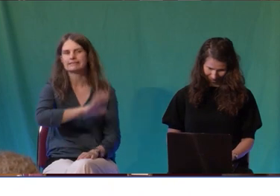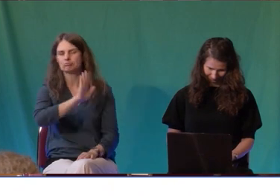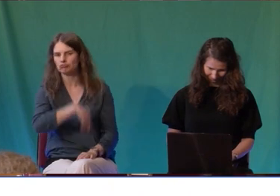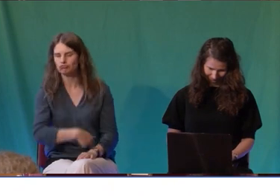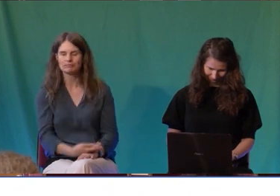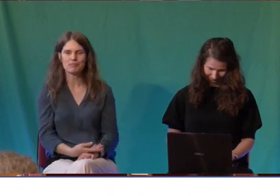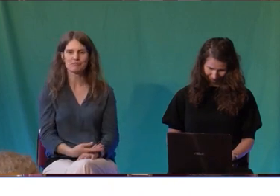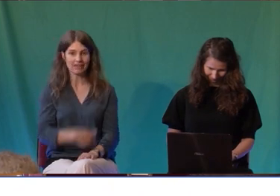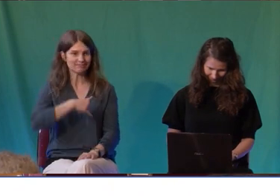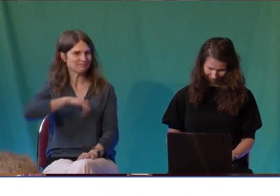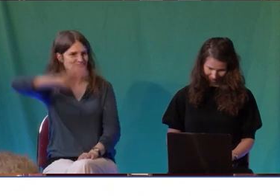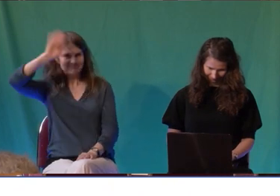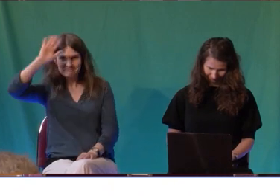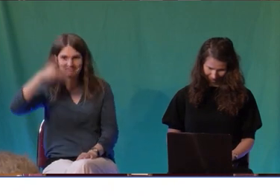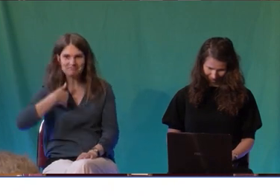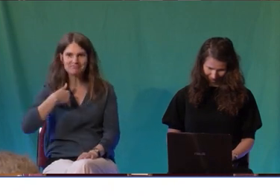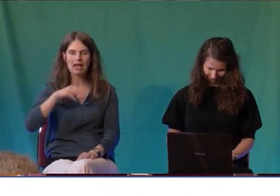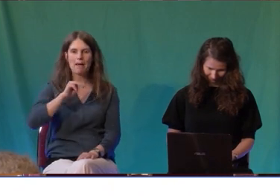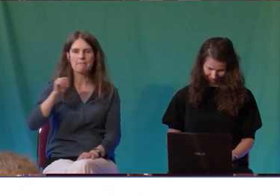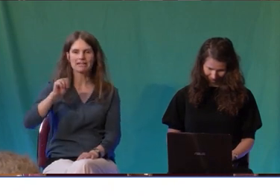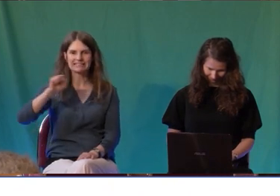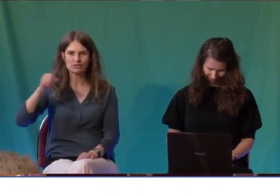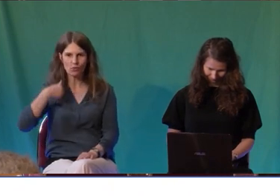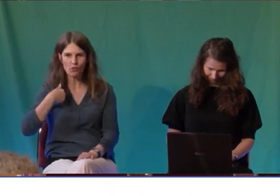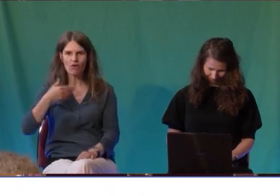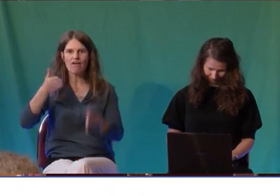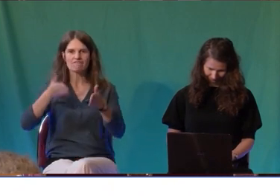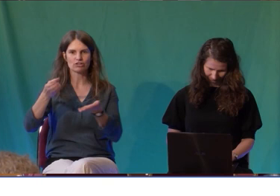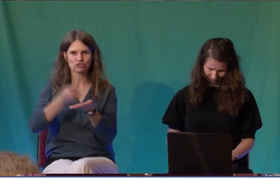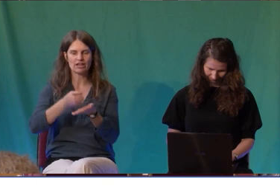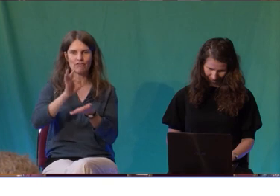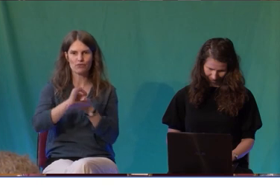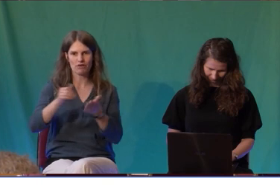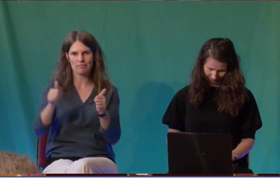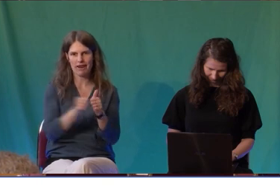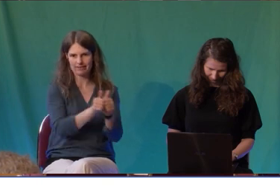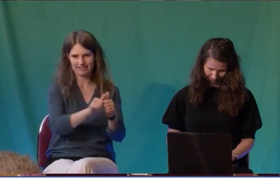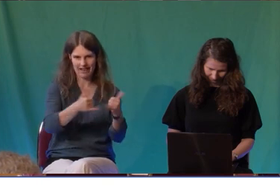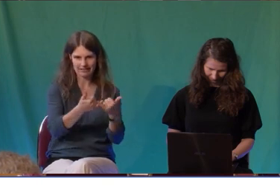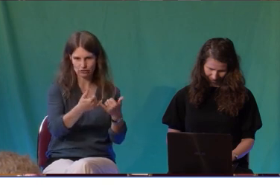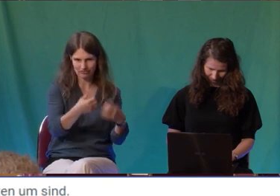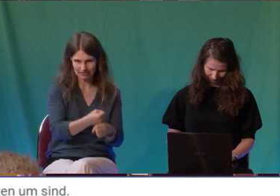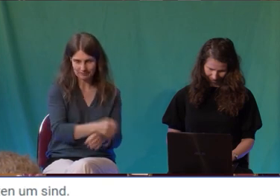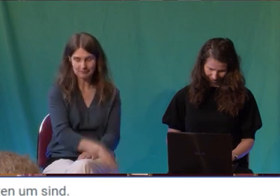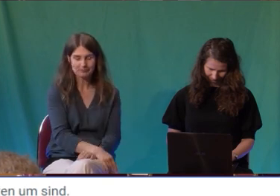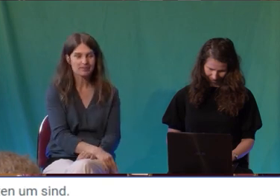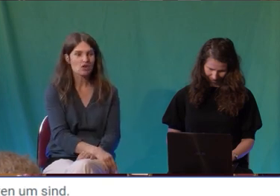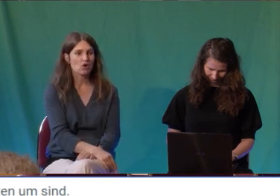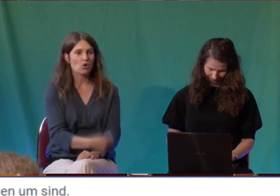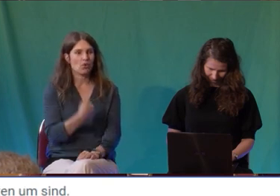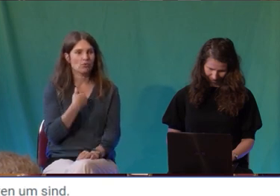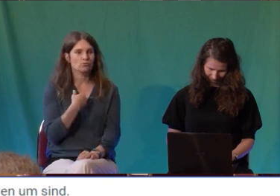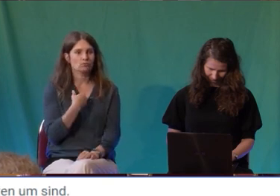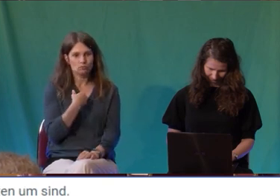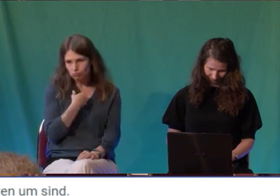hallo ich bin Marc Video von der Fachstelle für begleitete Elternschaft und wir haben